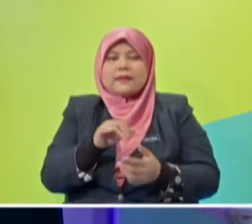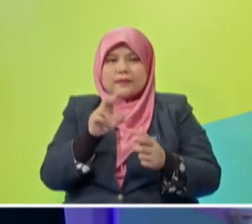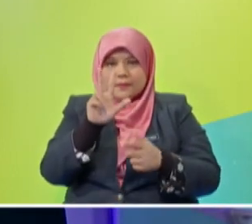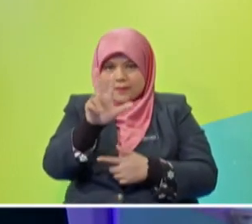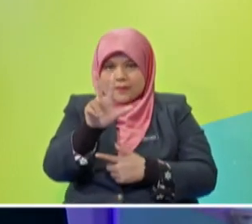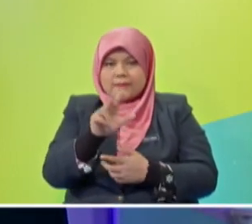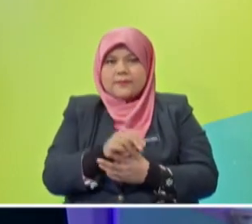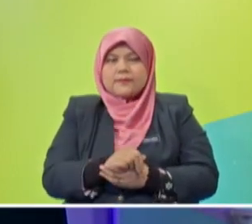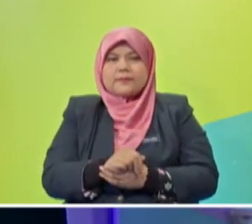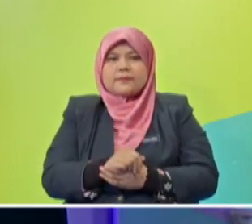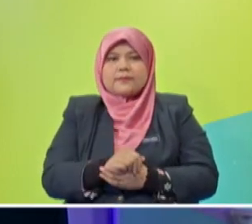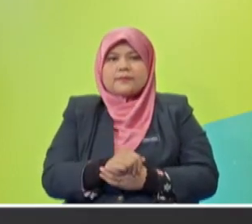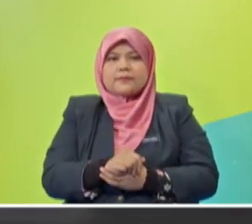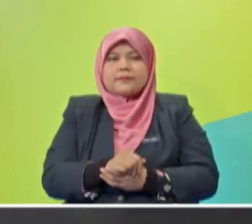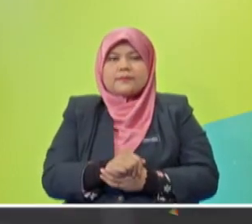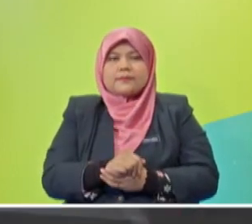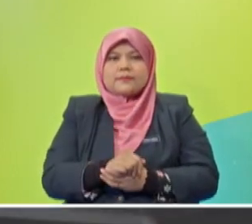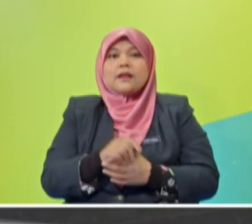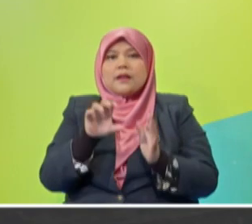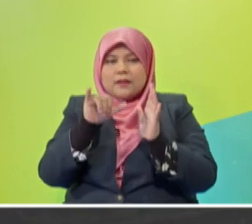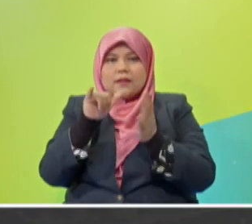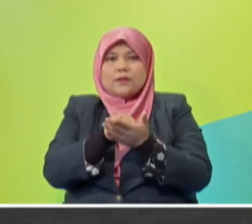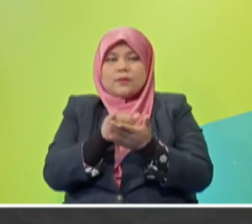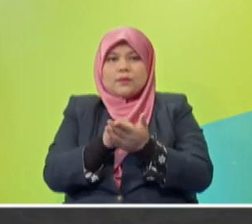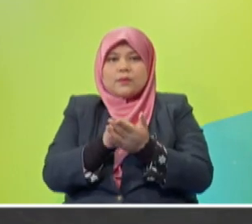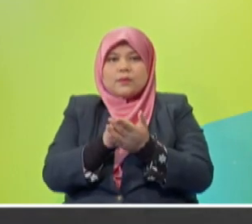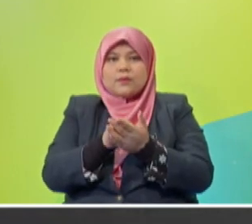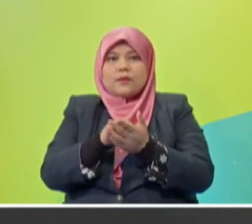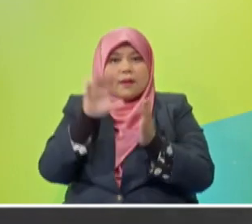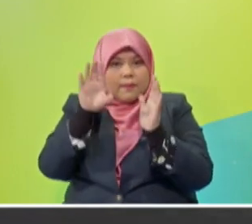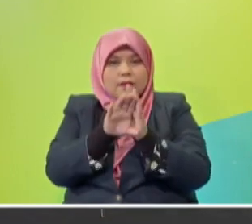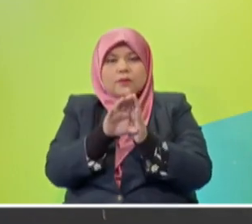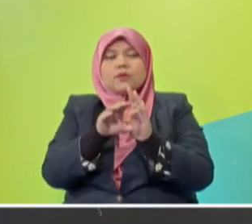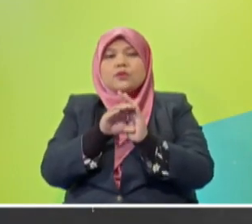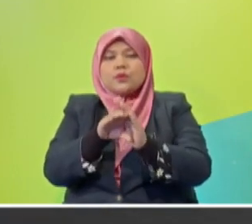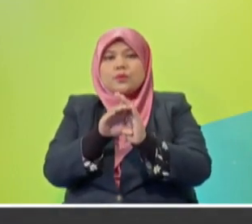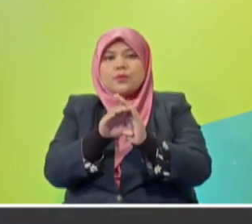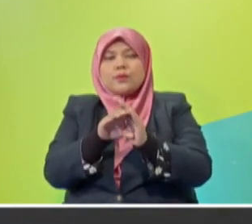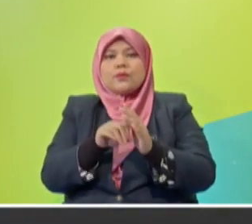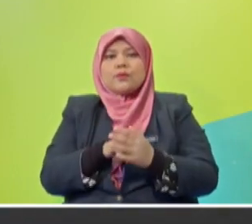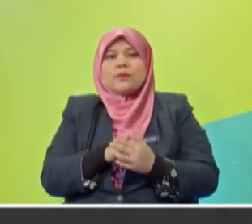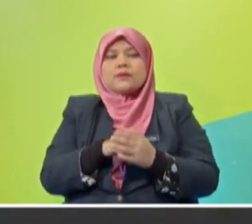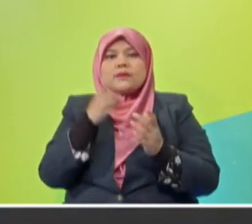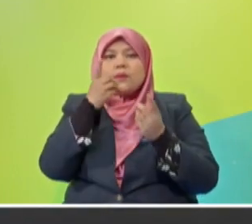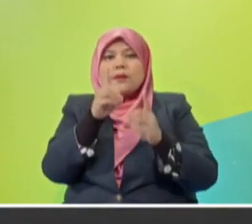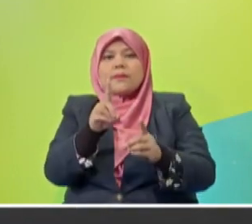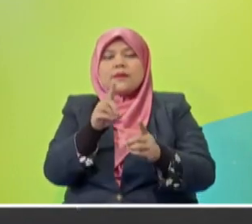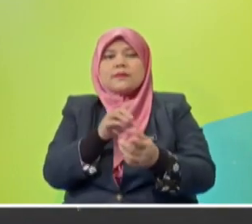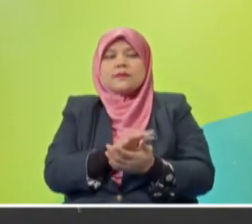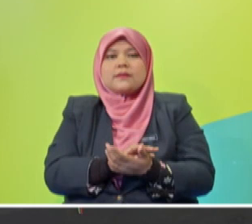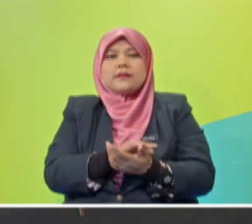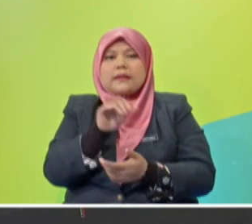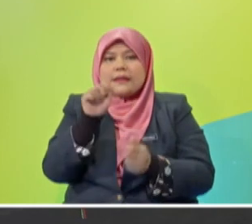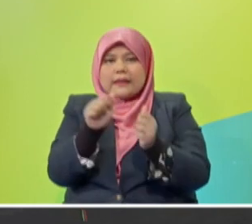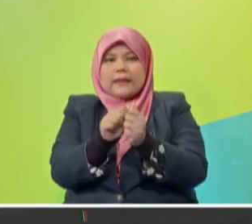jawapan. Kerana pembinaan jalan raya dan lebuh raya dapat mengangkut bahan mentah. Okey, bahan mentah tu kata kunci dia, ke tempat